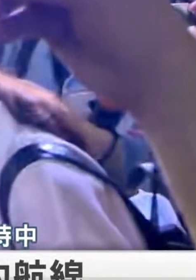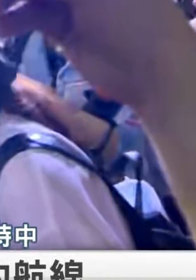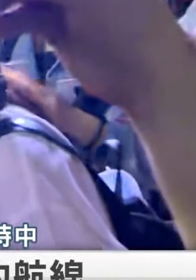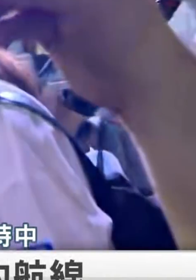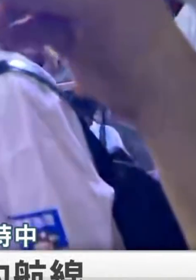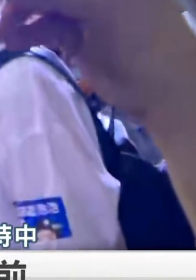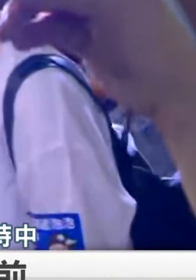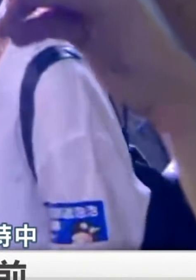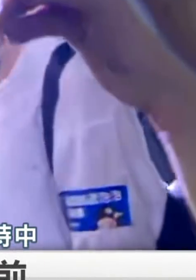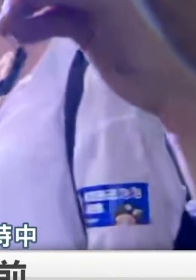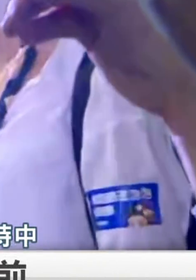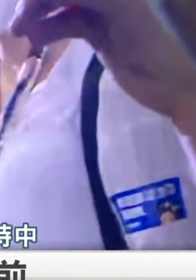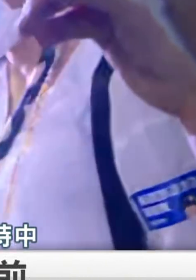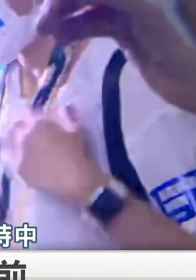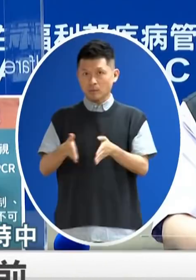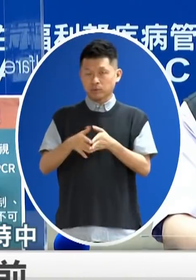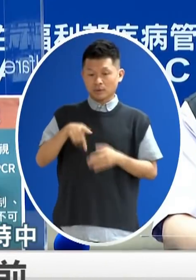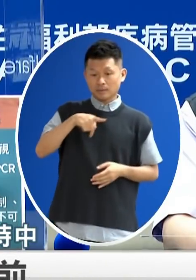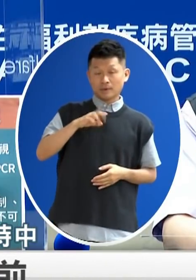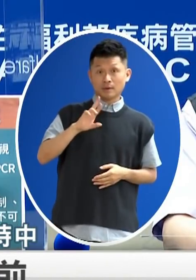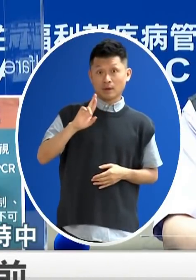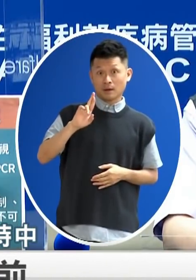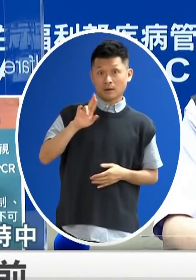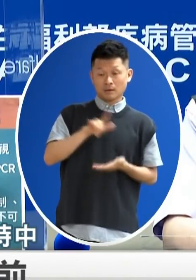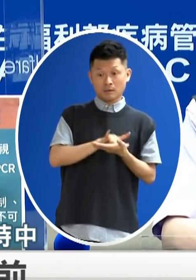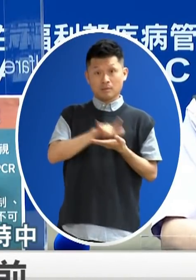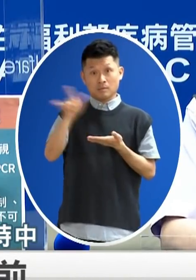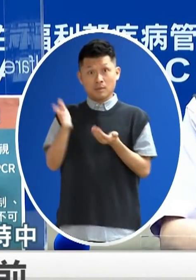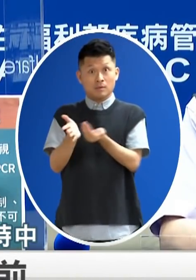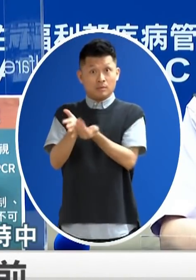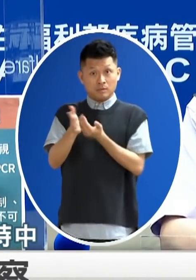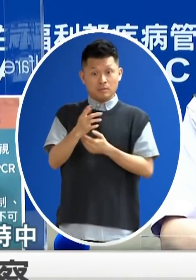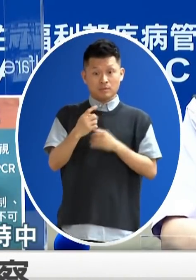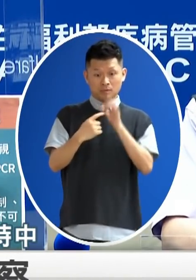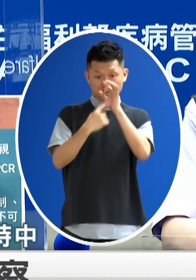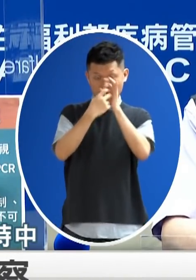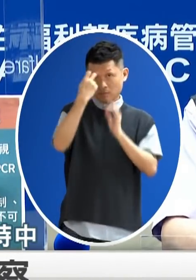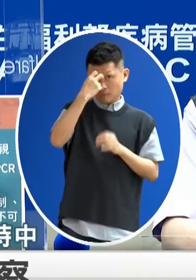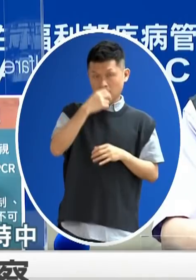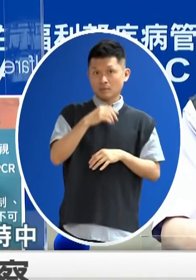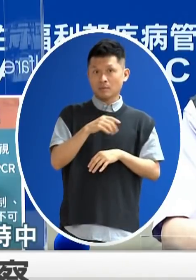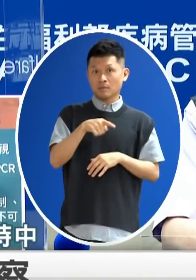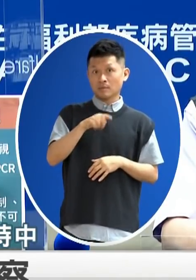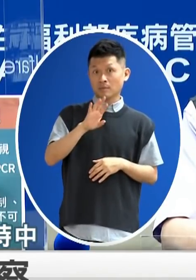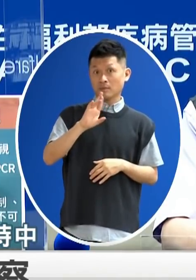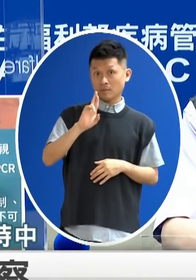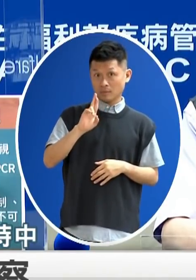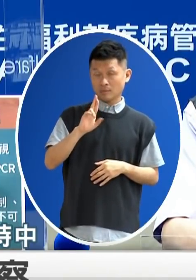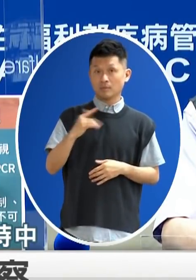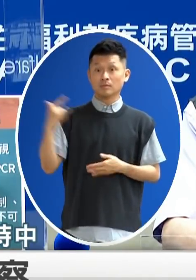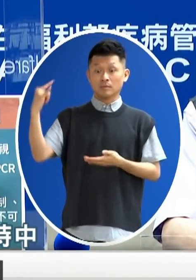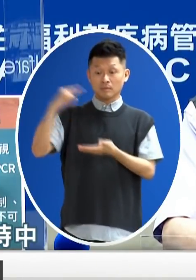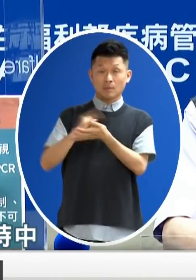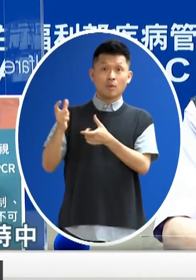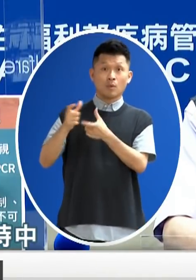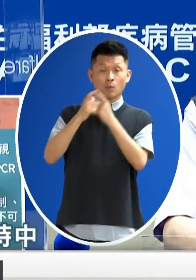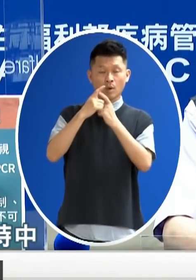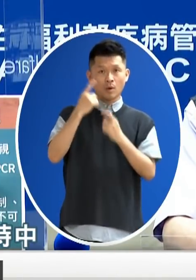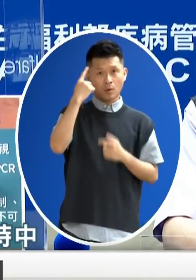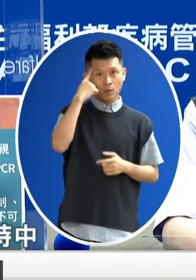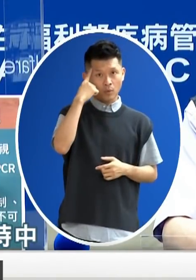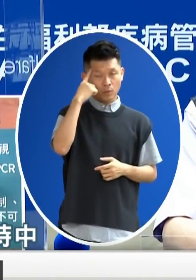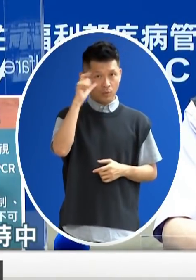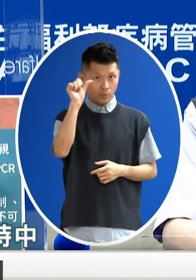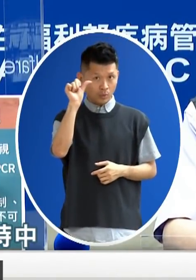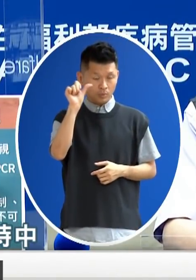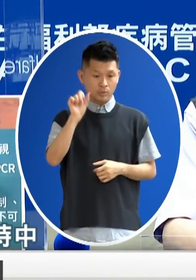线。相关 PCR 的一个检验在出发前，那回来时候就利于观察，所以5天的加强的一个